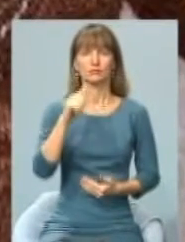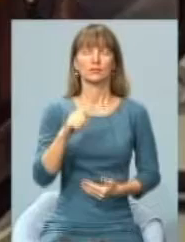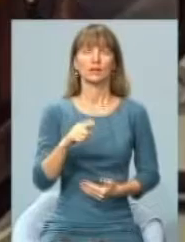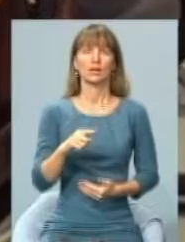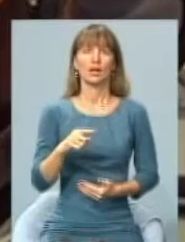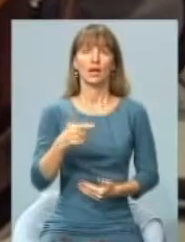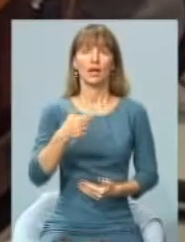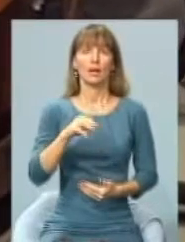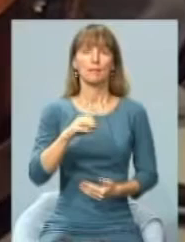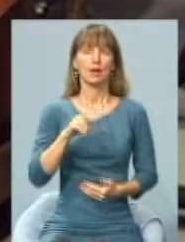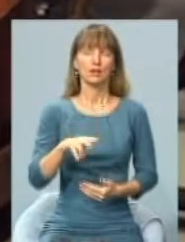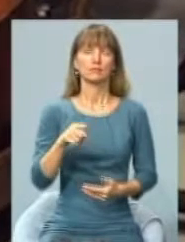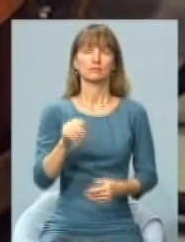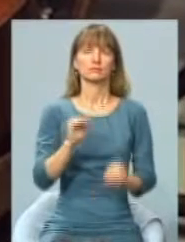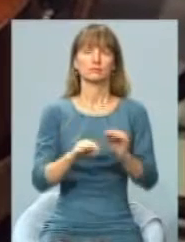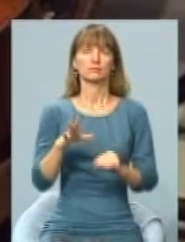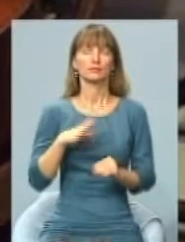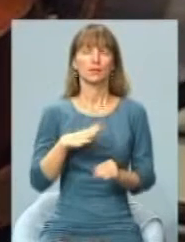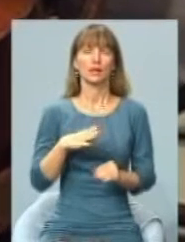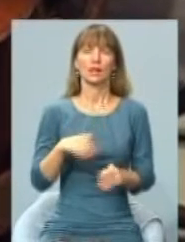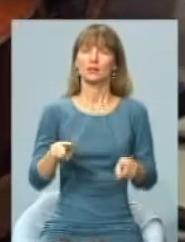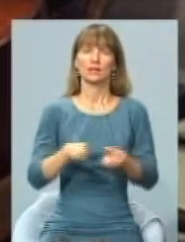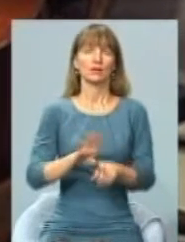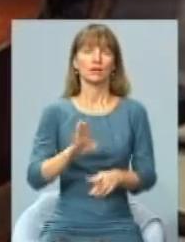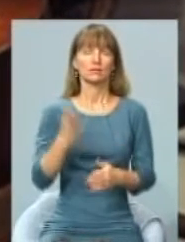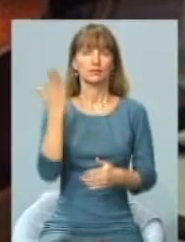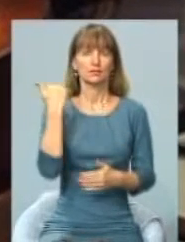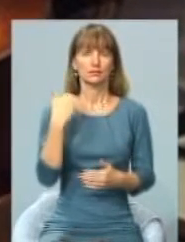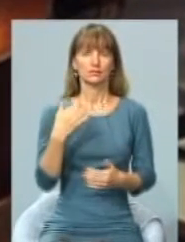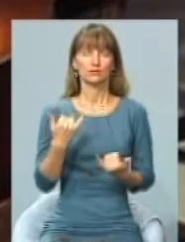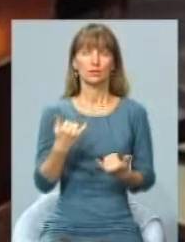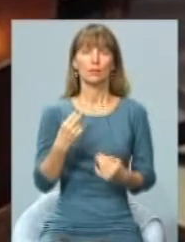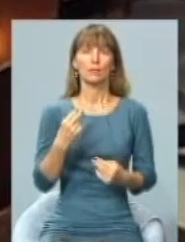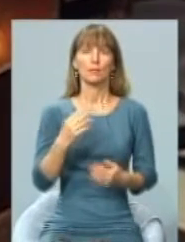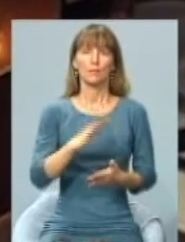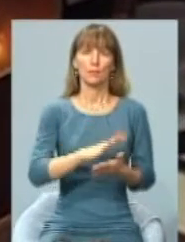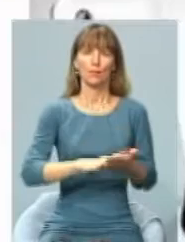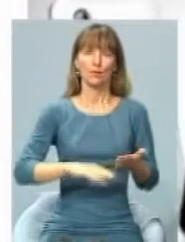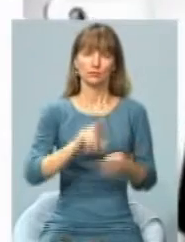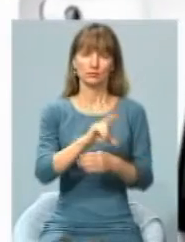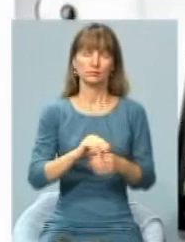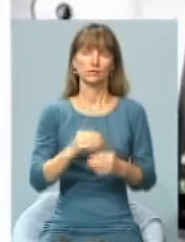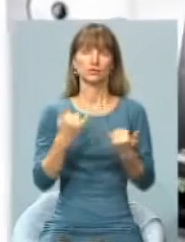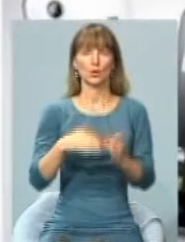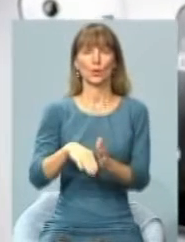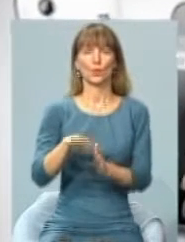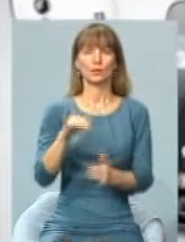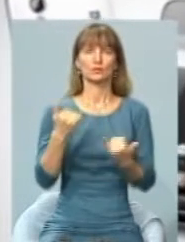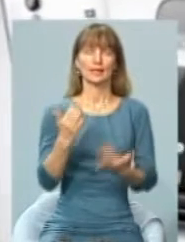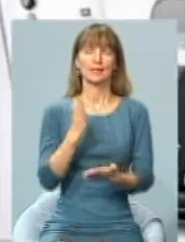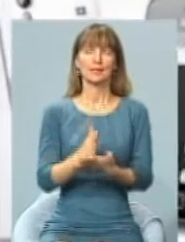Грем Белл. Тоді пристрій, звичайно, був недосконалим. Проте послідовники Олександра вже його впорядкували, і сьогодні ми